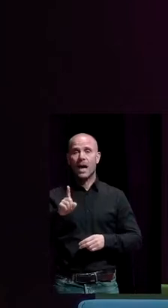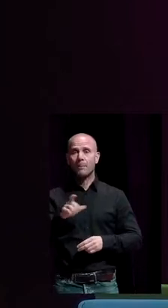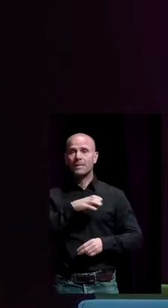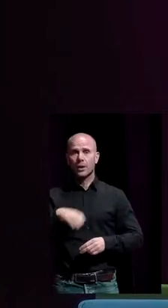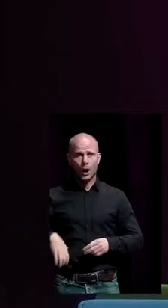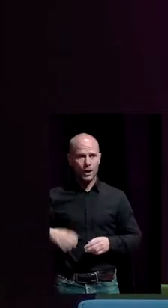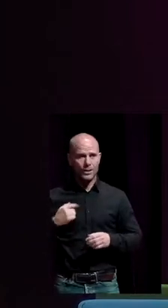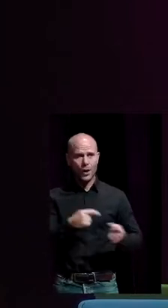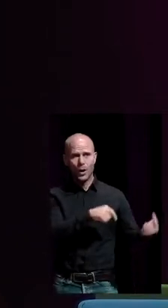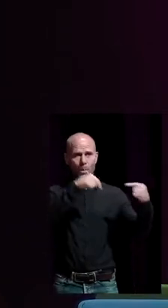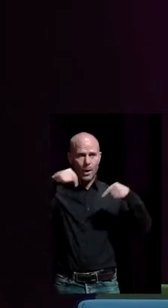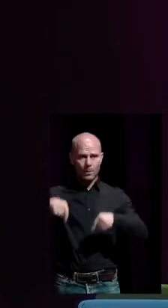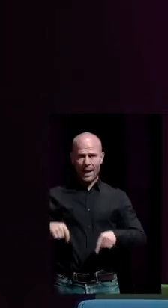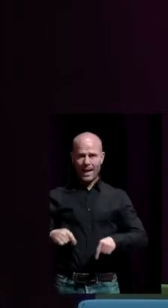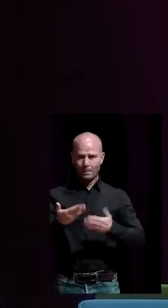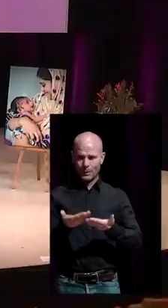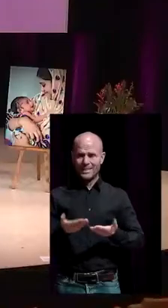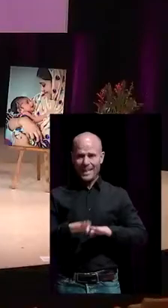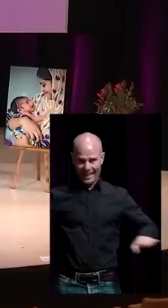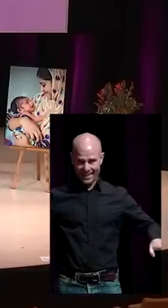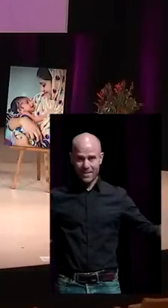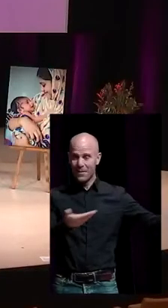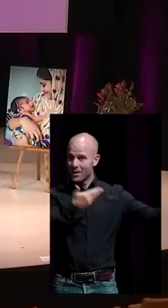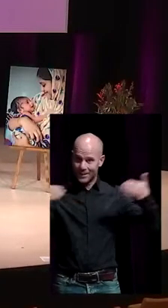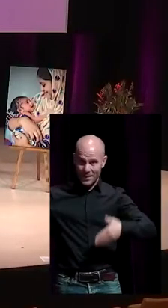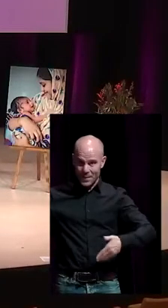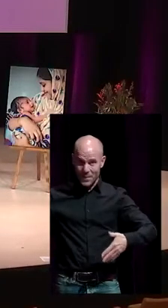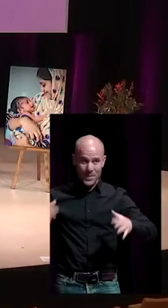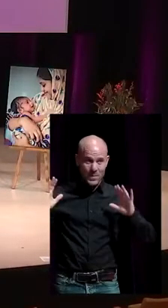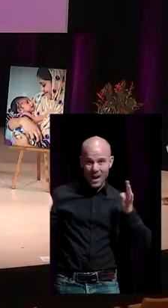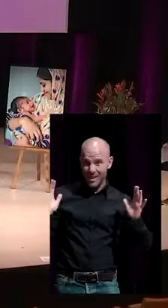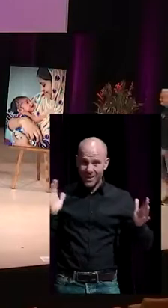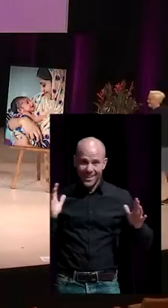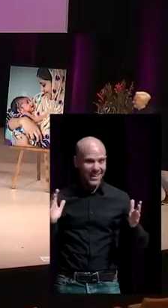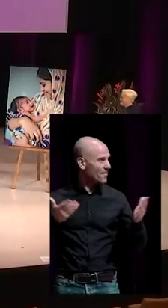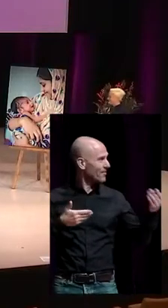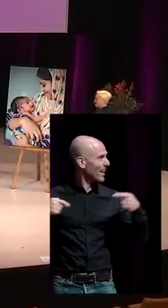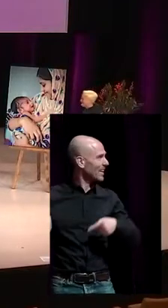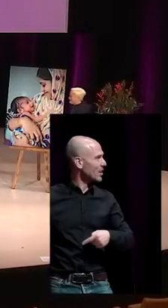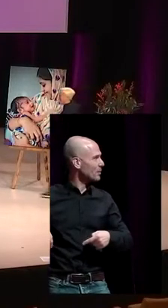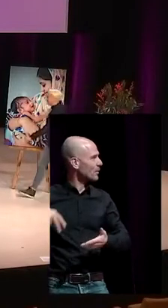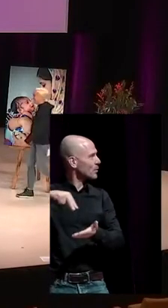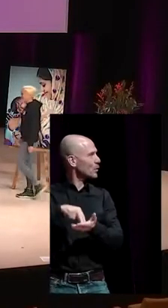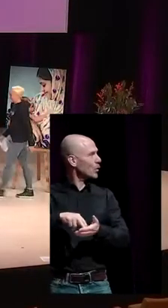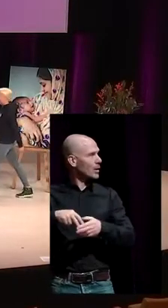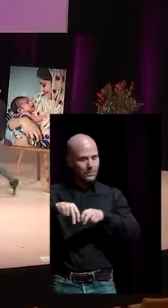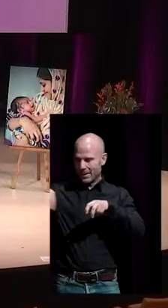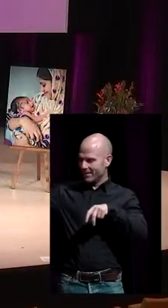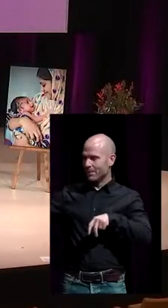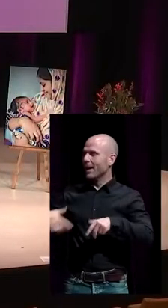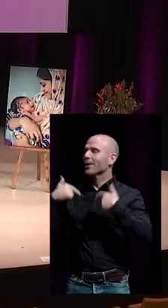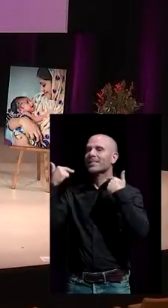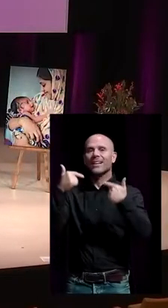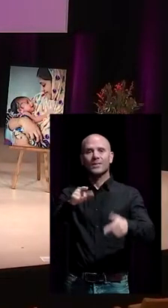ska komma upp här på scenen. Varsågod, Kajsa! Välkommen att ställa dig här. Tack så